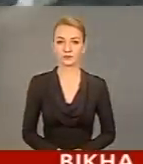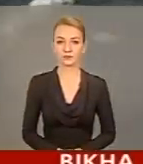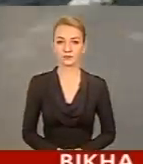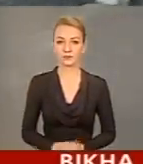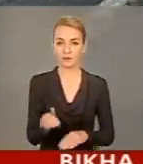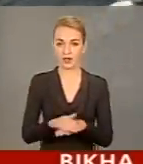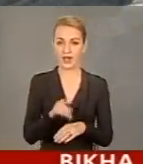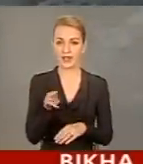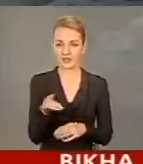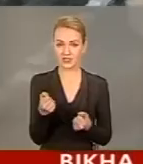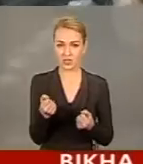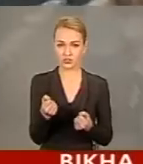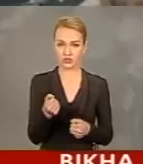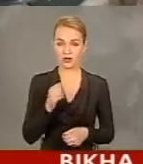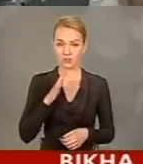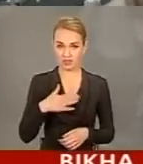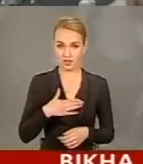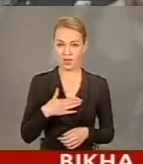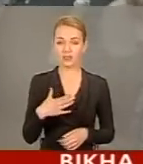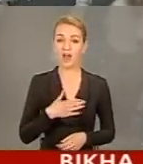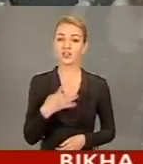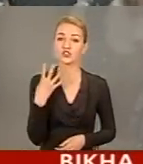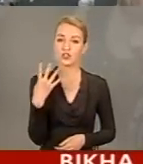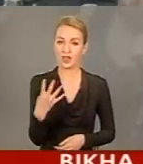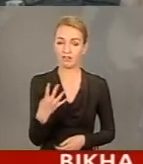Молодець, держиш? Нас четверо.